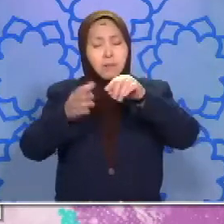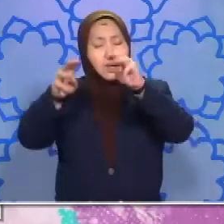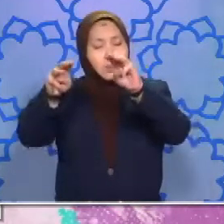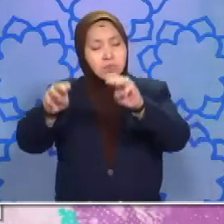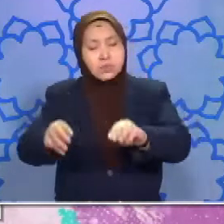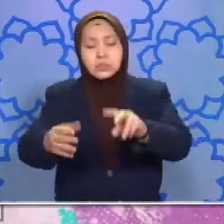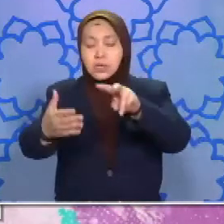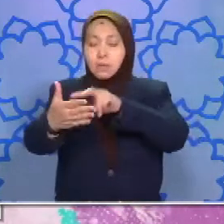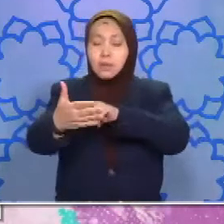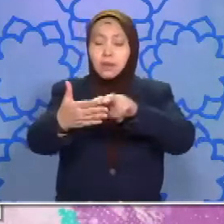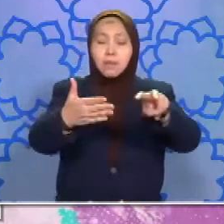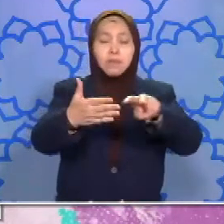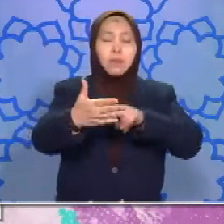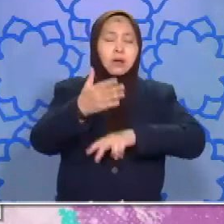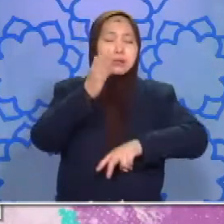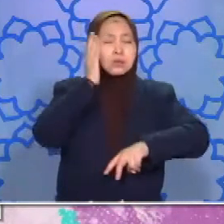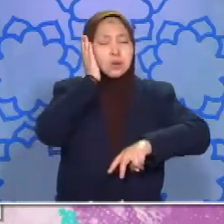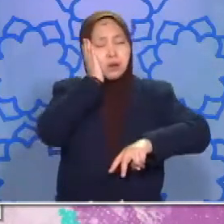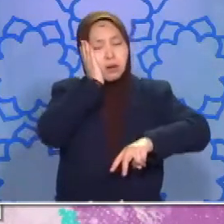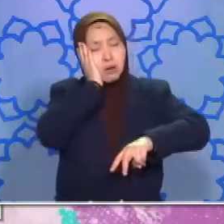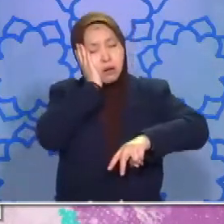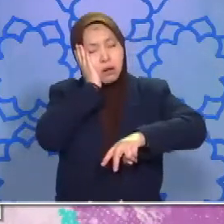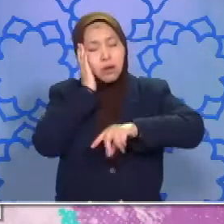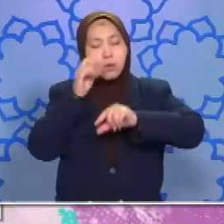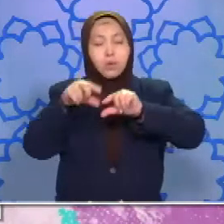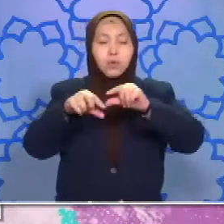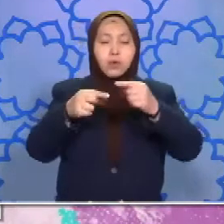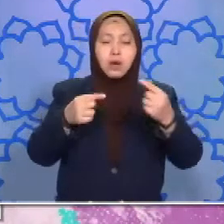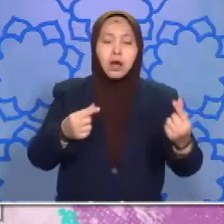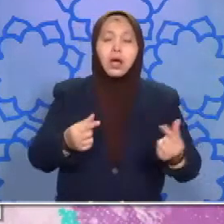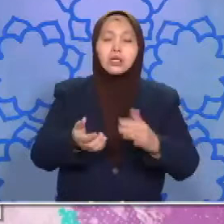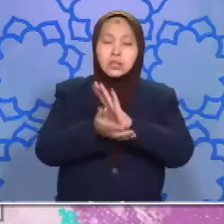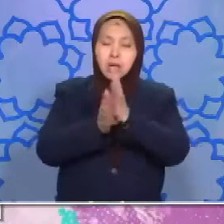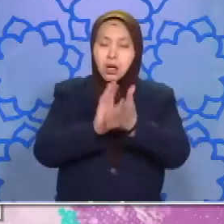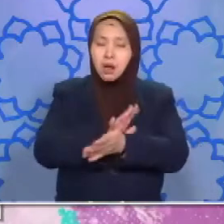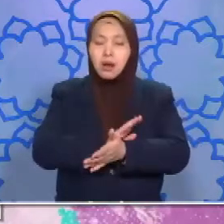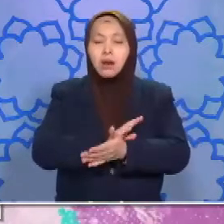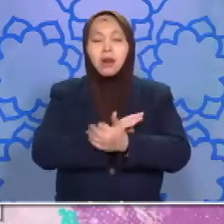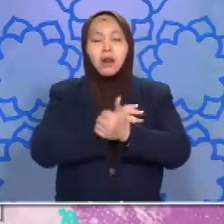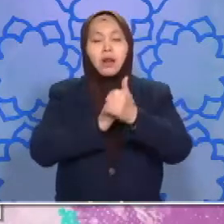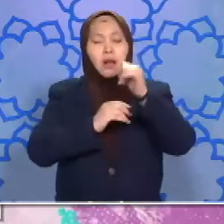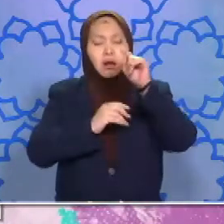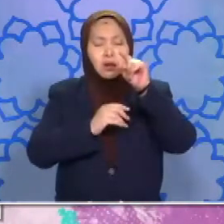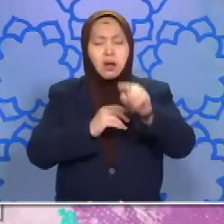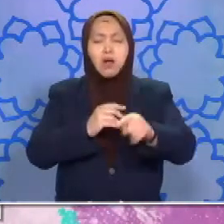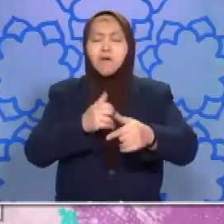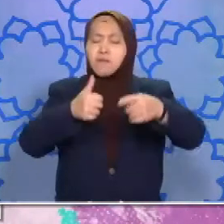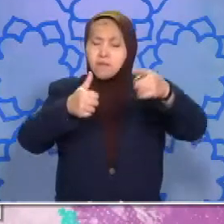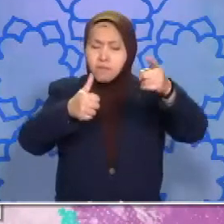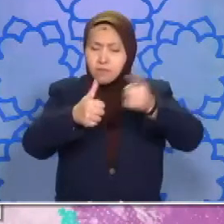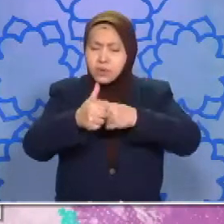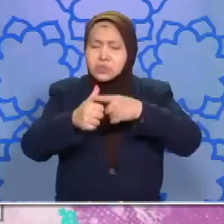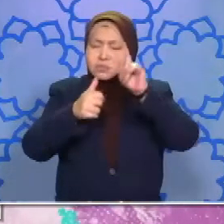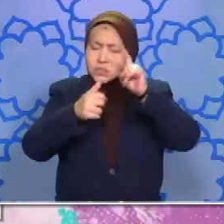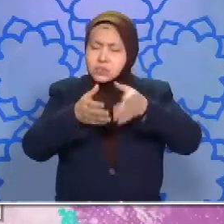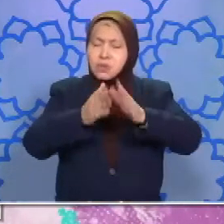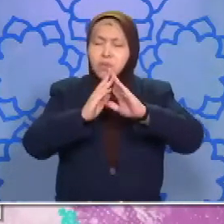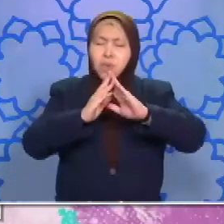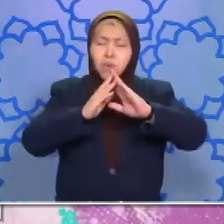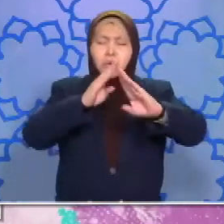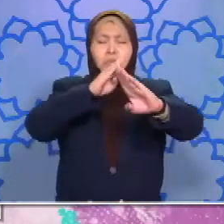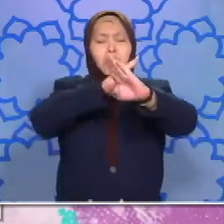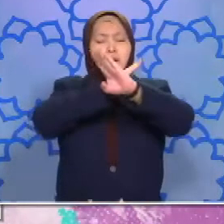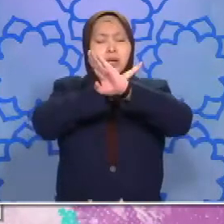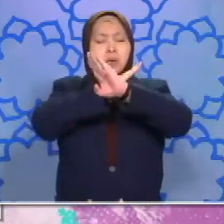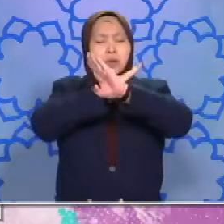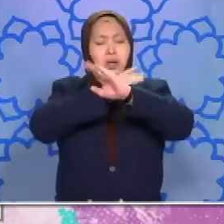القرآن فاستعذ بالله من الشيطان